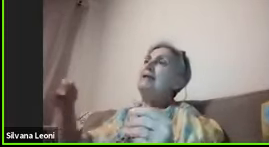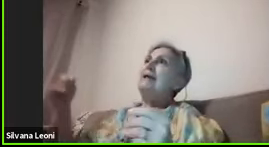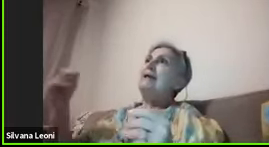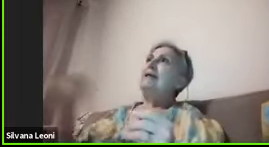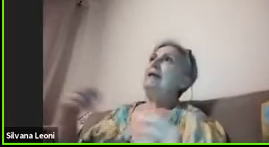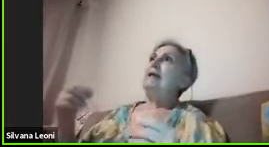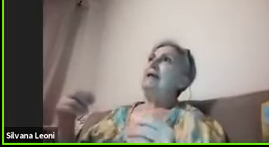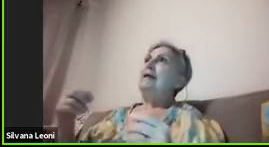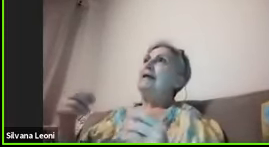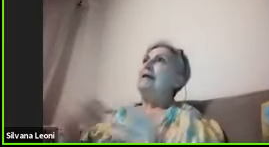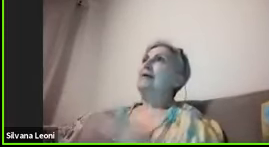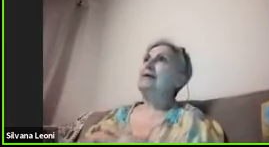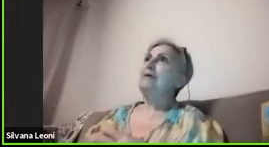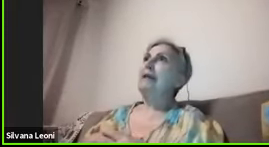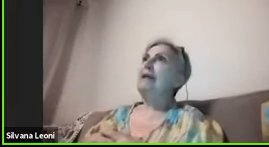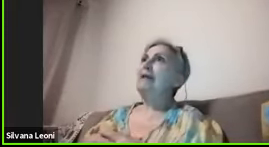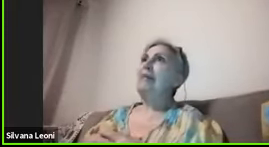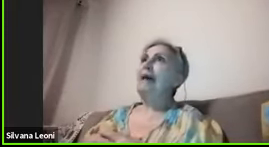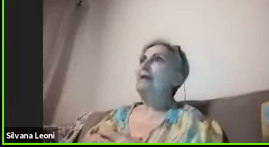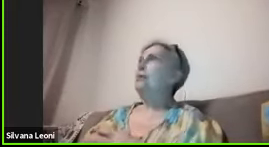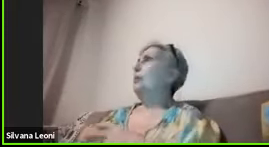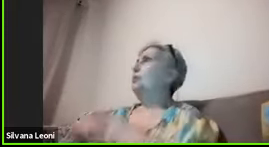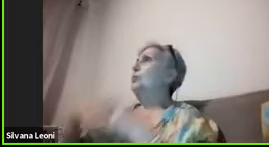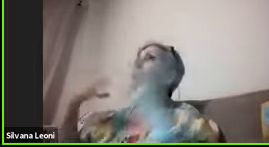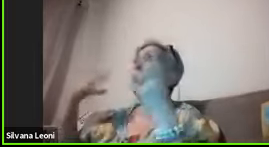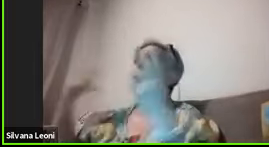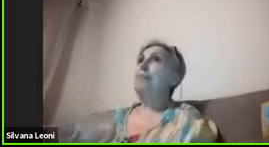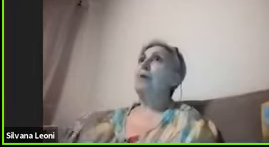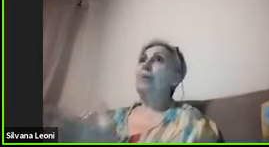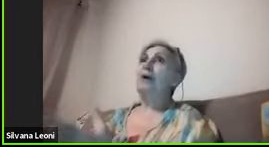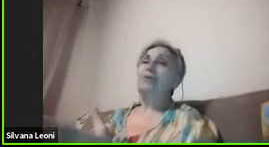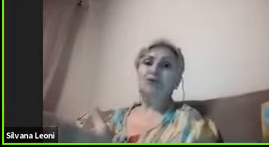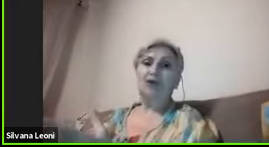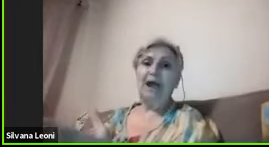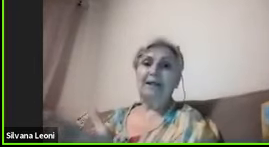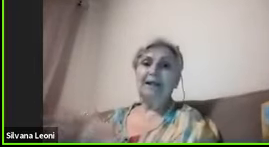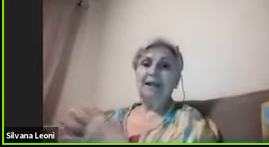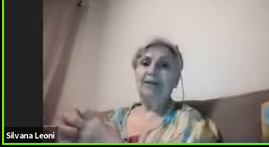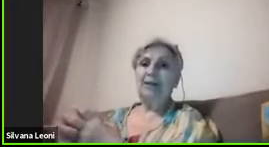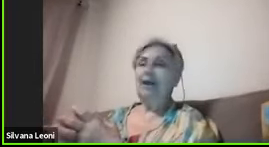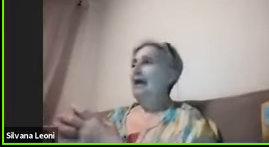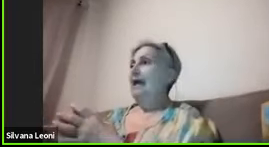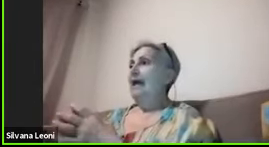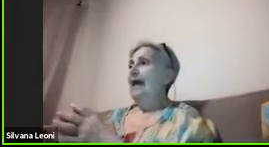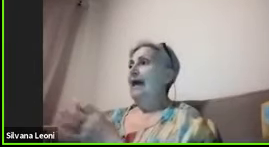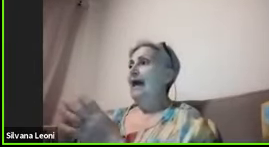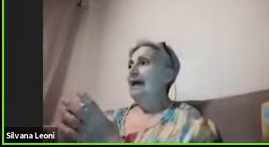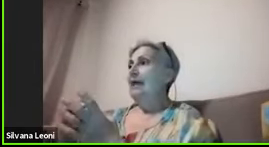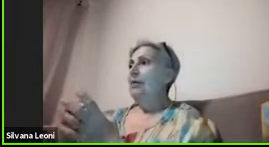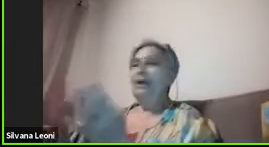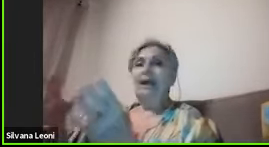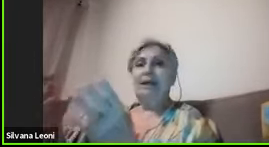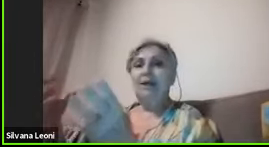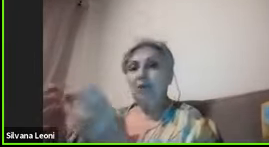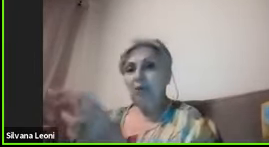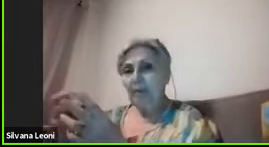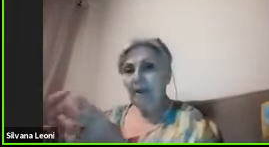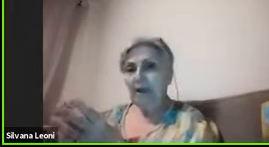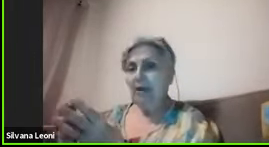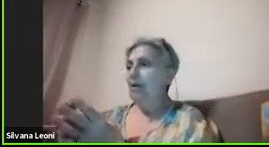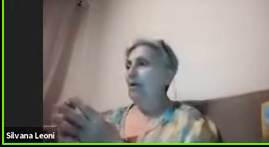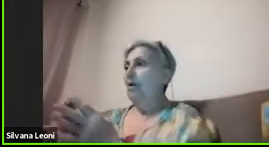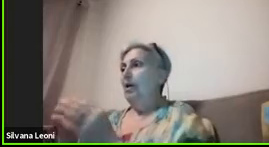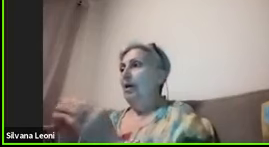no, questi spiriti mentori, ognuno con la propria conoscenza, no? E anche noi nel